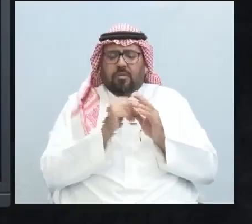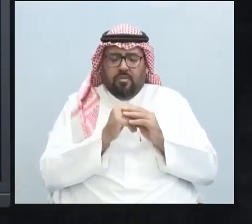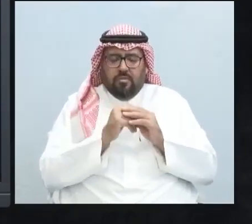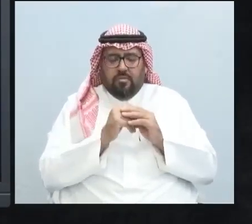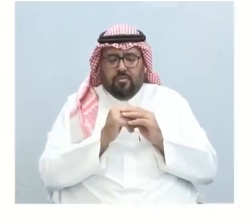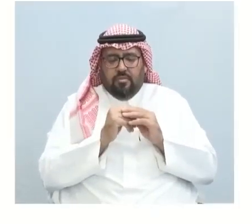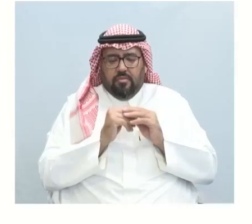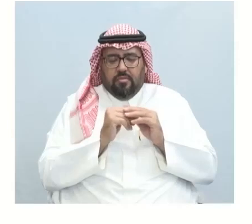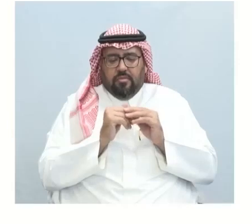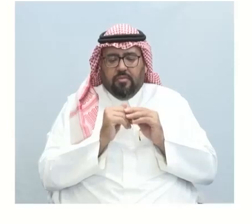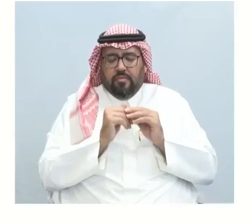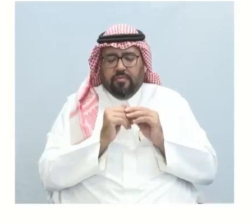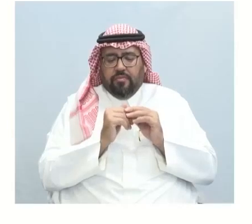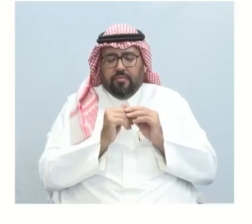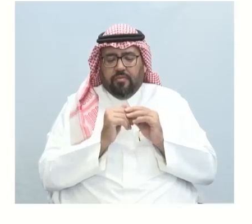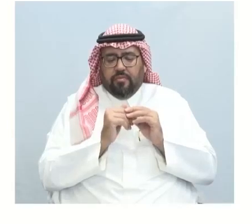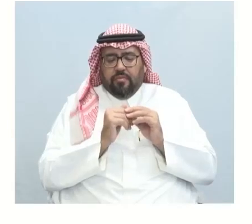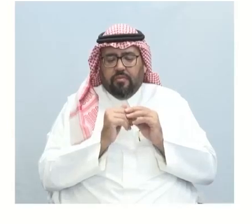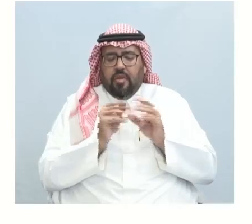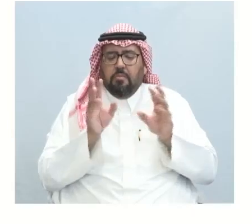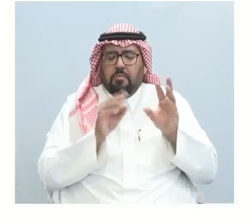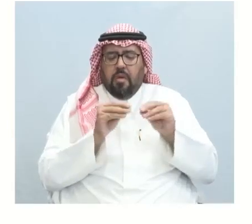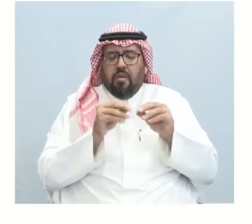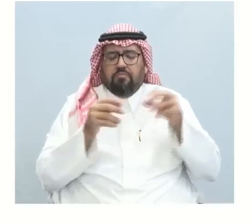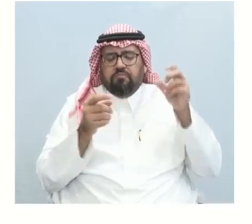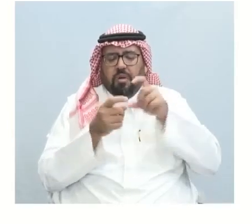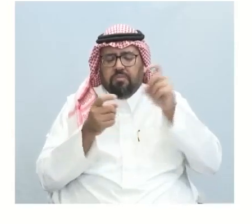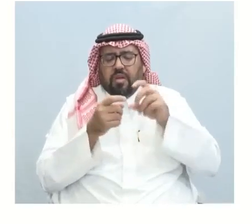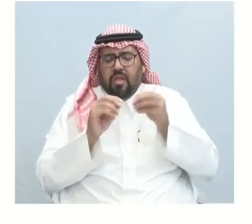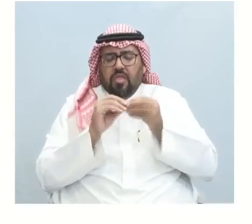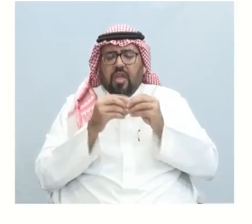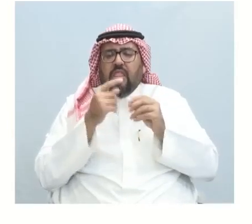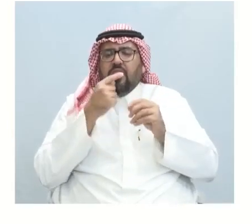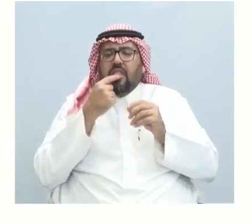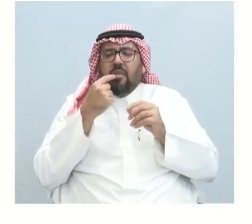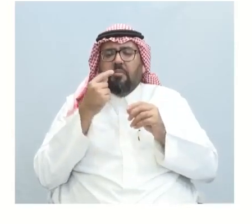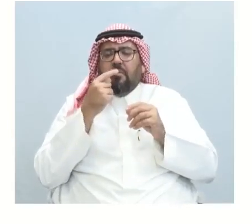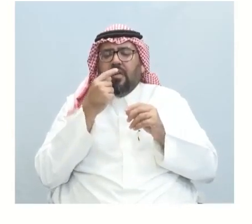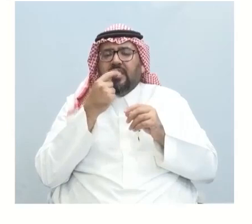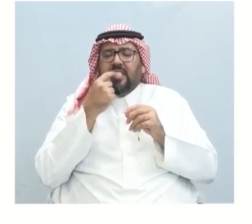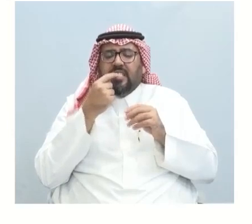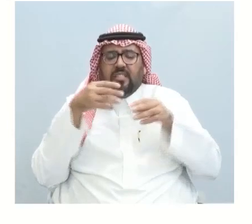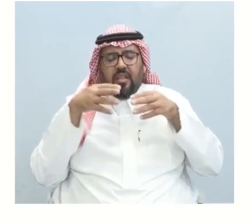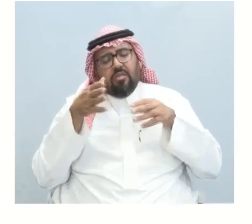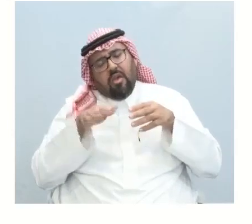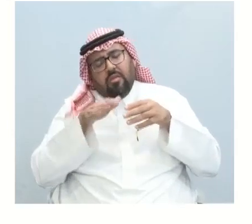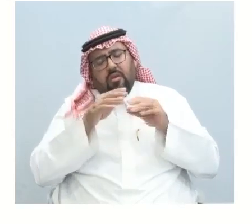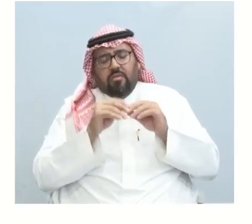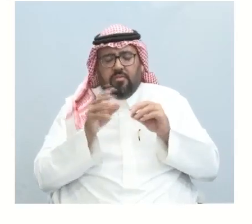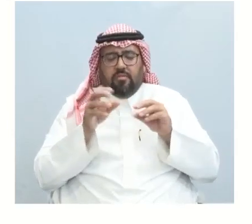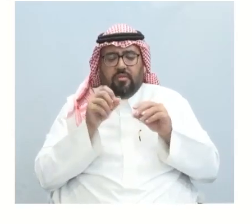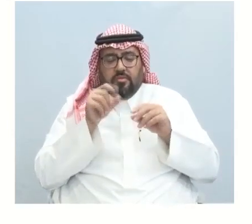الحيوانات المنويه بعضها تهاجم كريات الدم البيضاء وبعضها الاخر يموت في طريقه